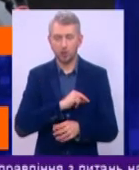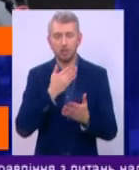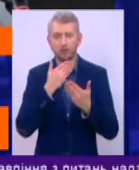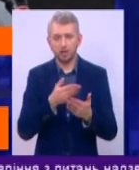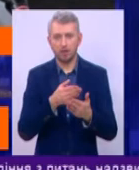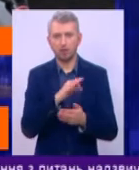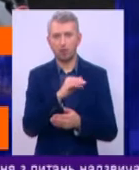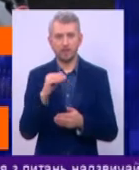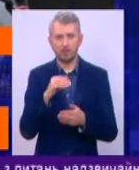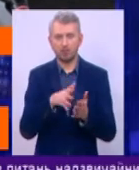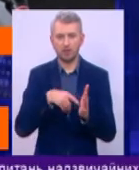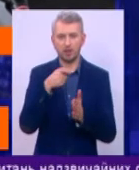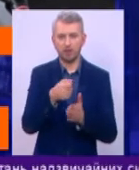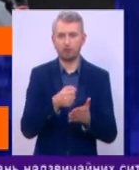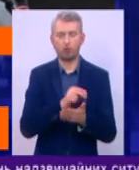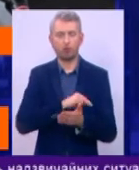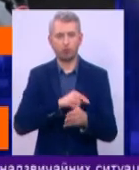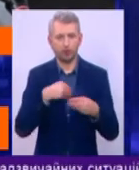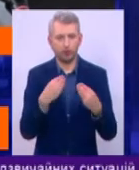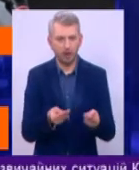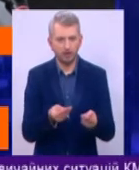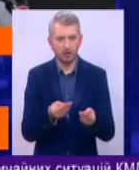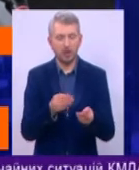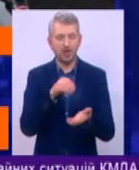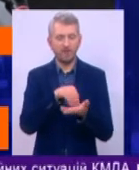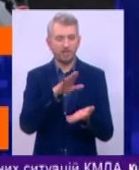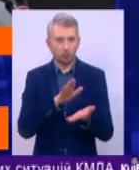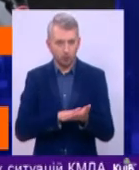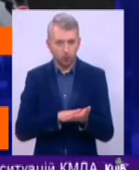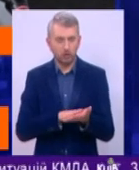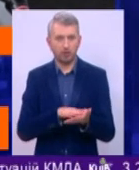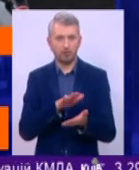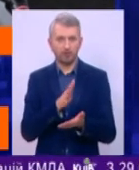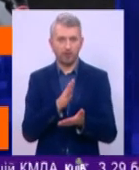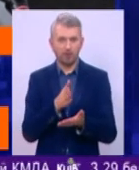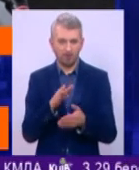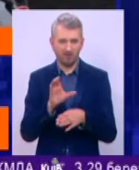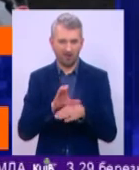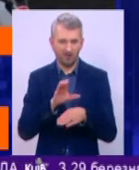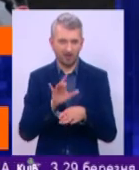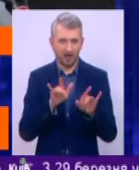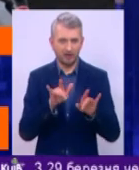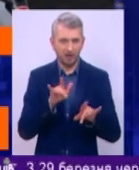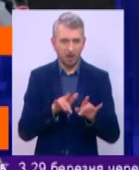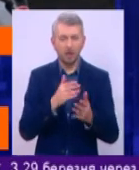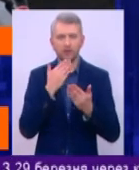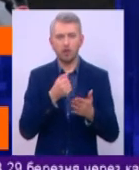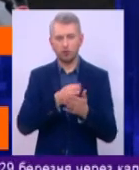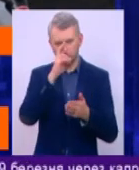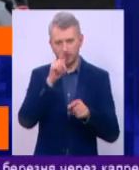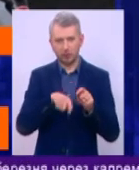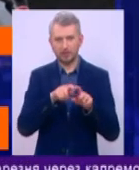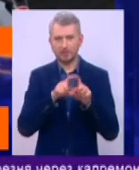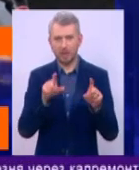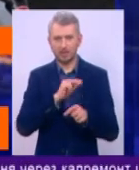звертайтеся з офіційними заявами до роботодавця, фіксуйте їх в канцелярії, звертайтеся до Державної інспекції праці.